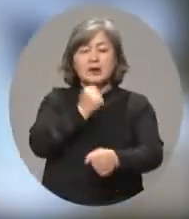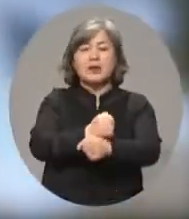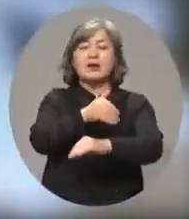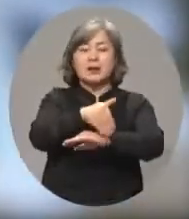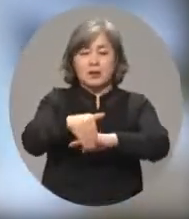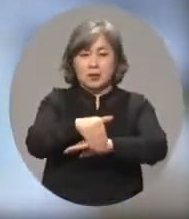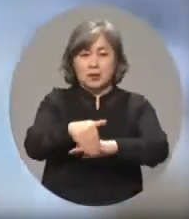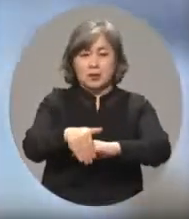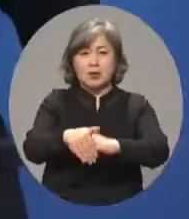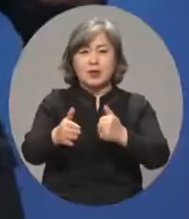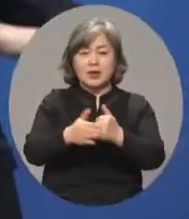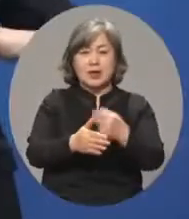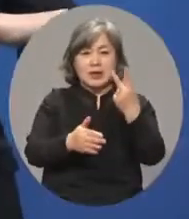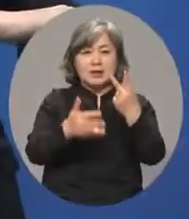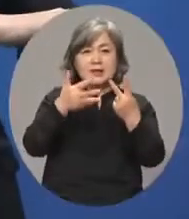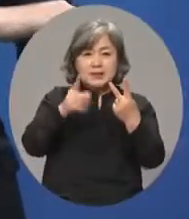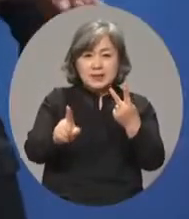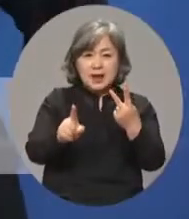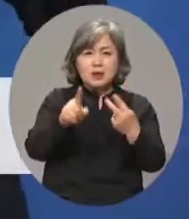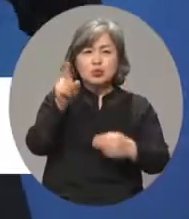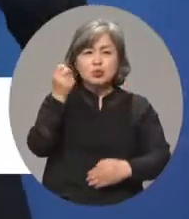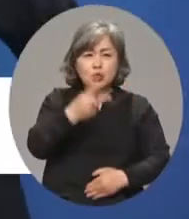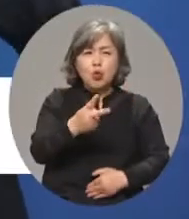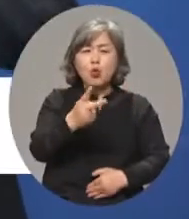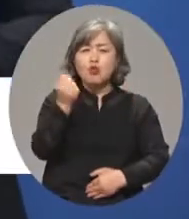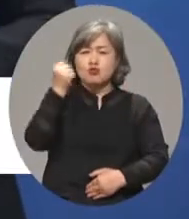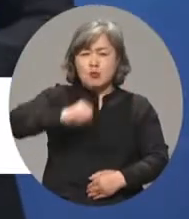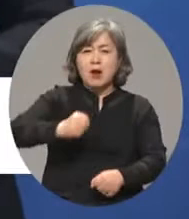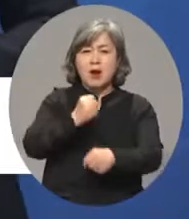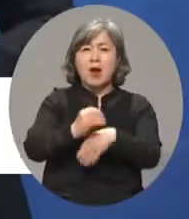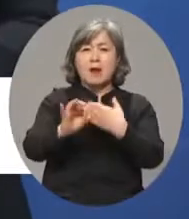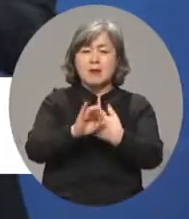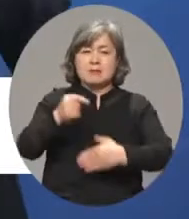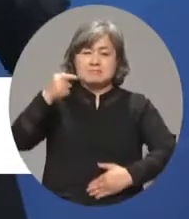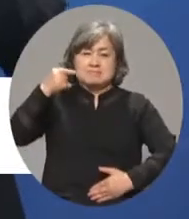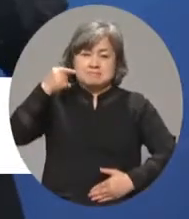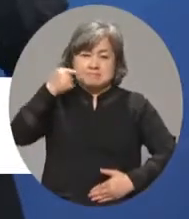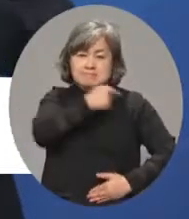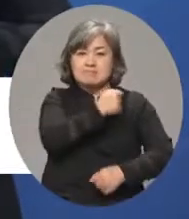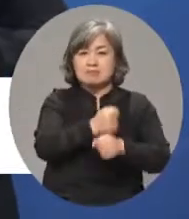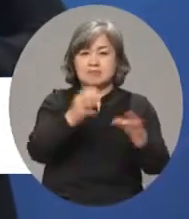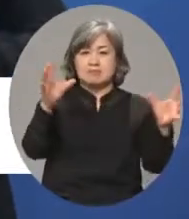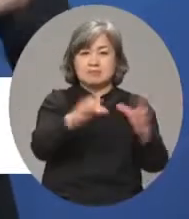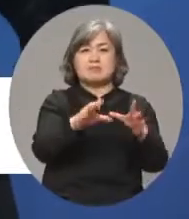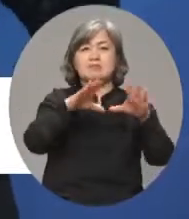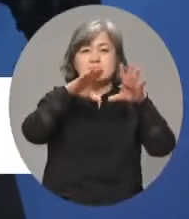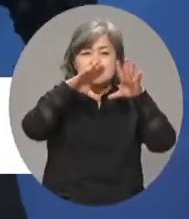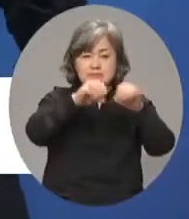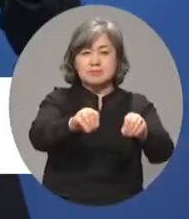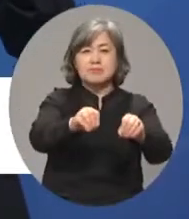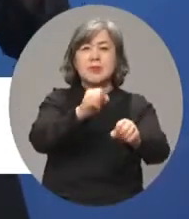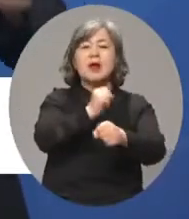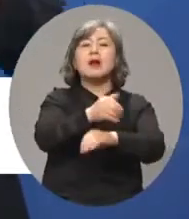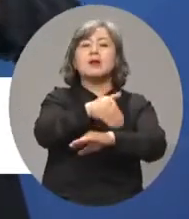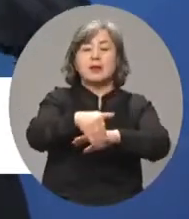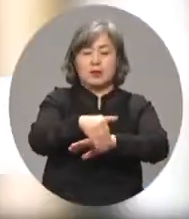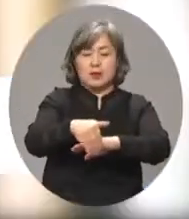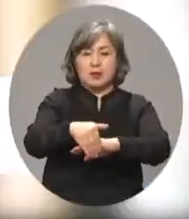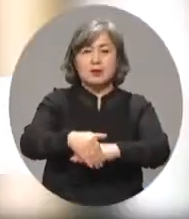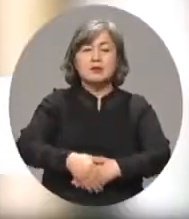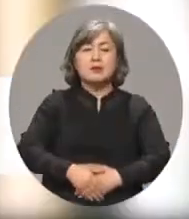했습니다. 2차 계도하고 2차에 또 위반했을 경우에는 강력하게 집합금지를